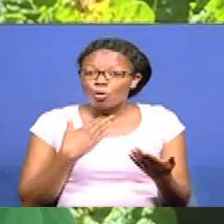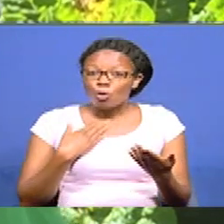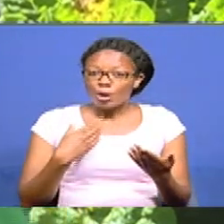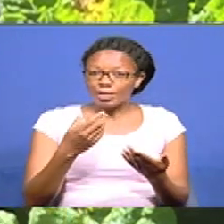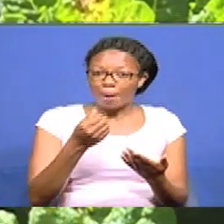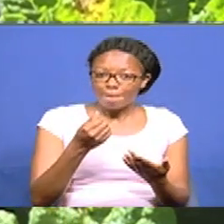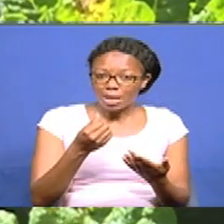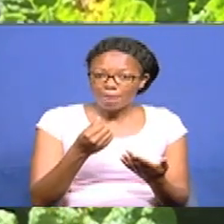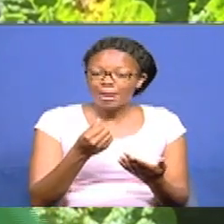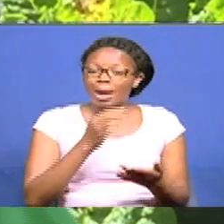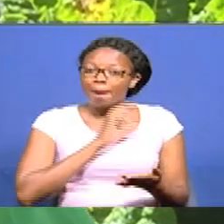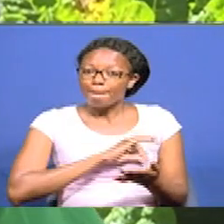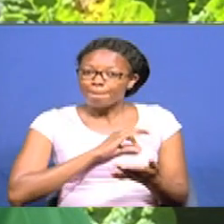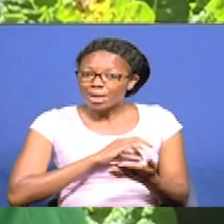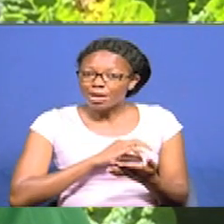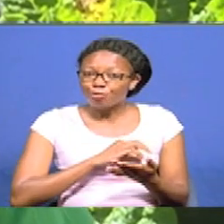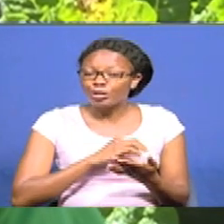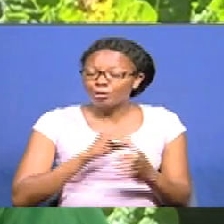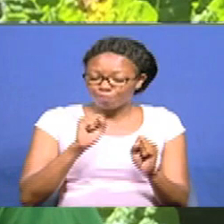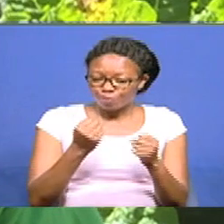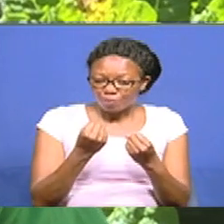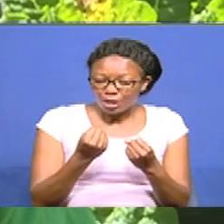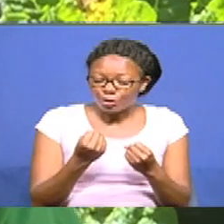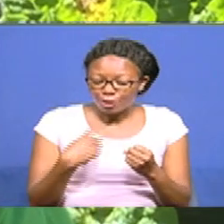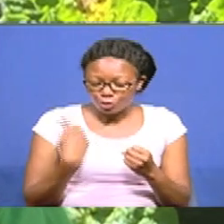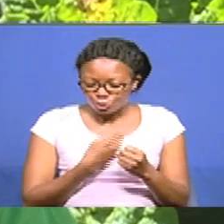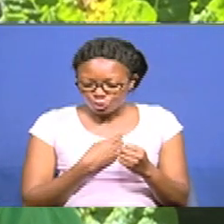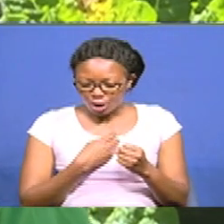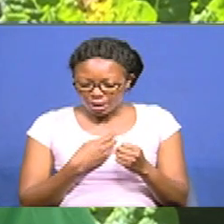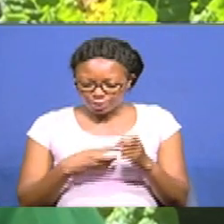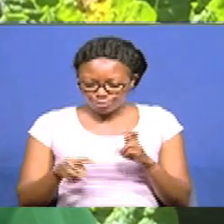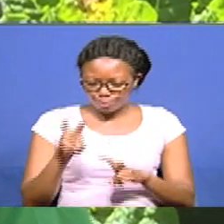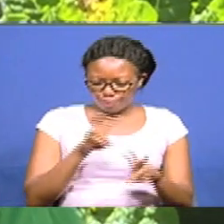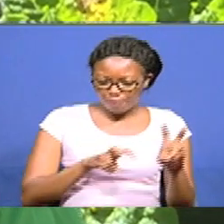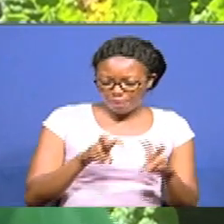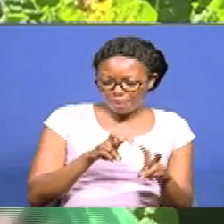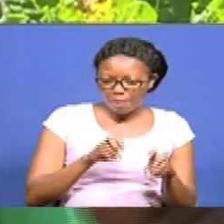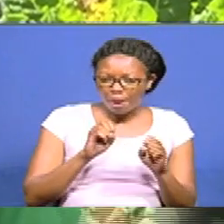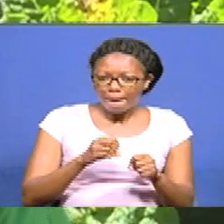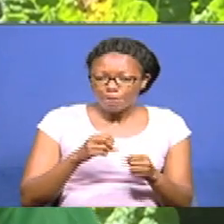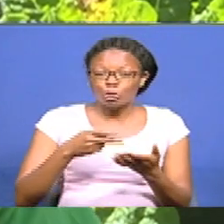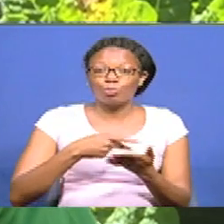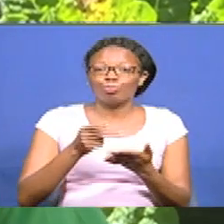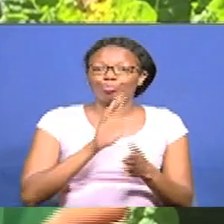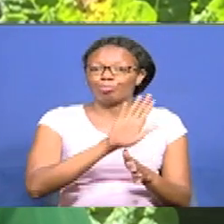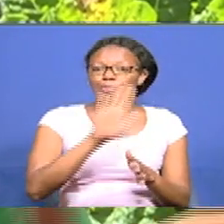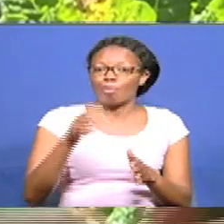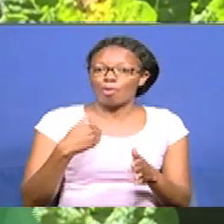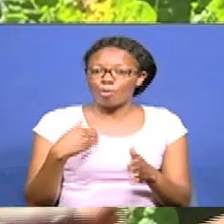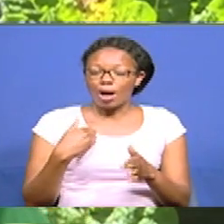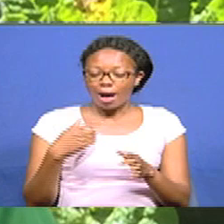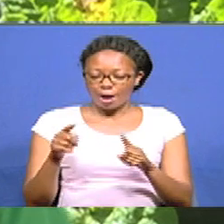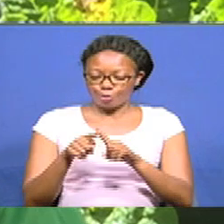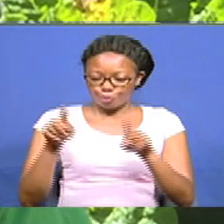ikapotea. So Grace Rock tuko na hiyo process yenye huwa tunapandia begu zetu kwa tray. Hiyo tray iko